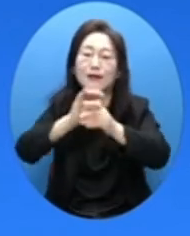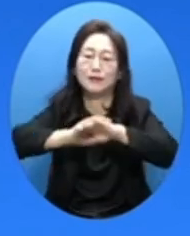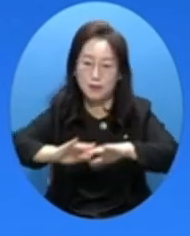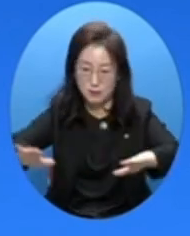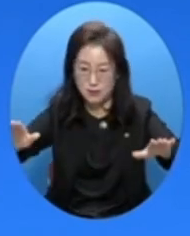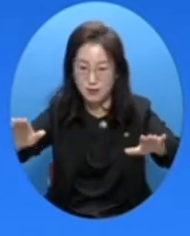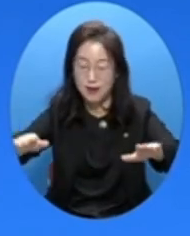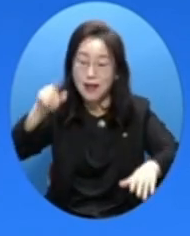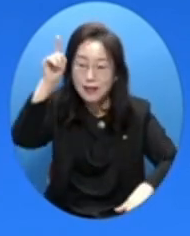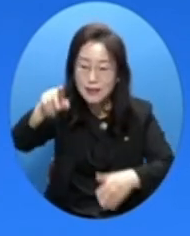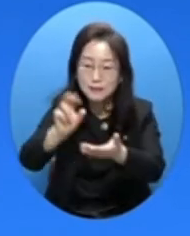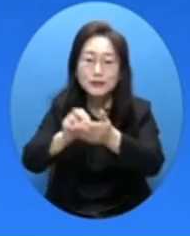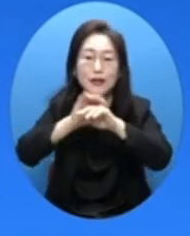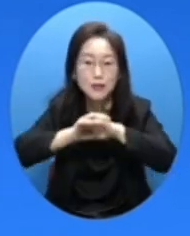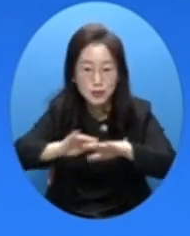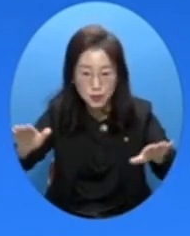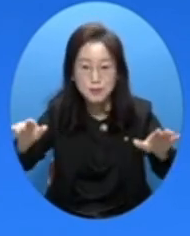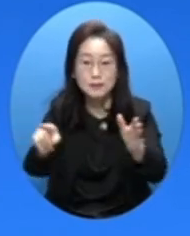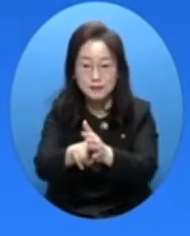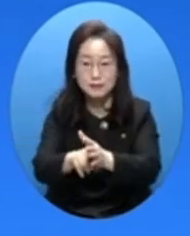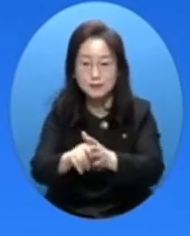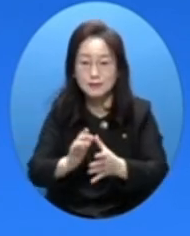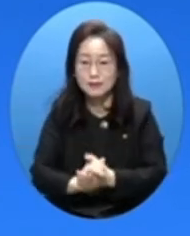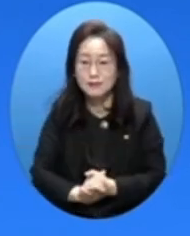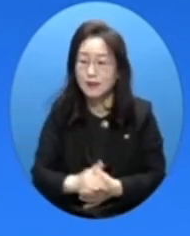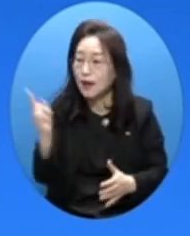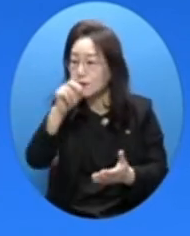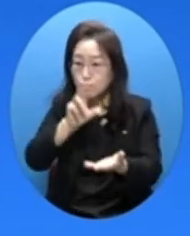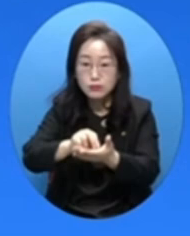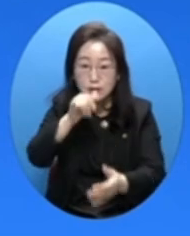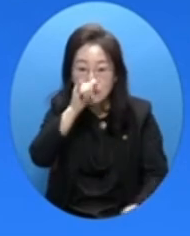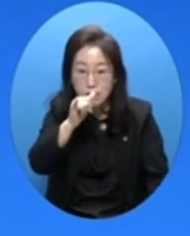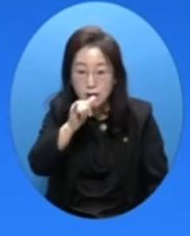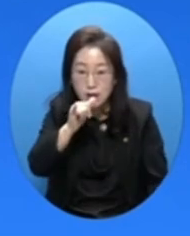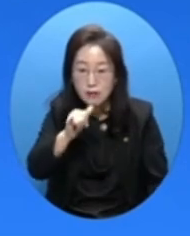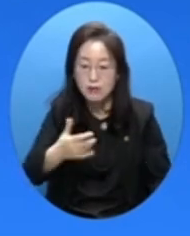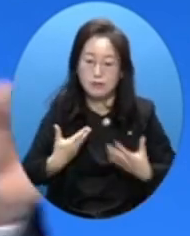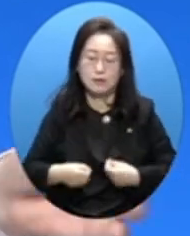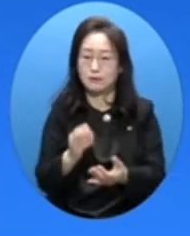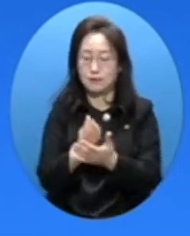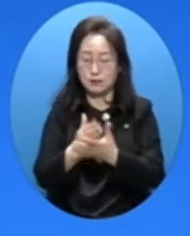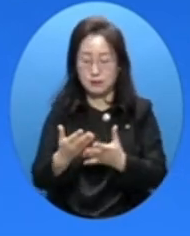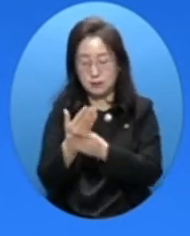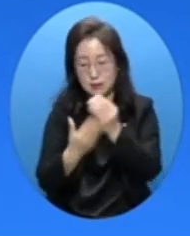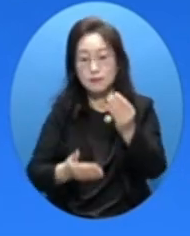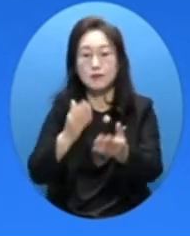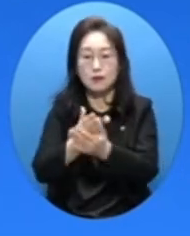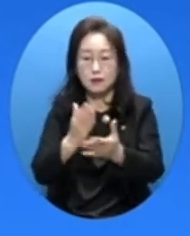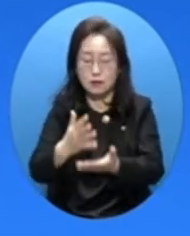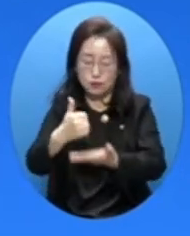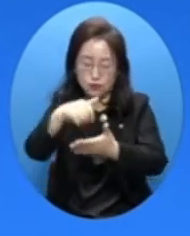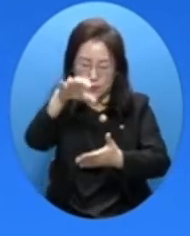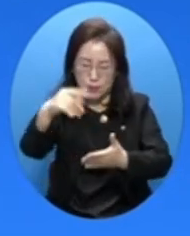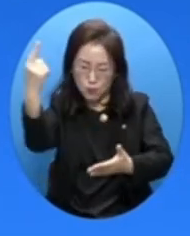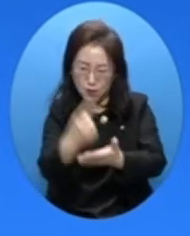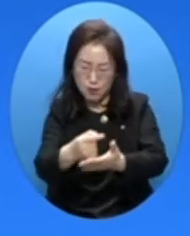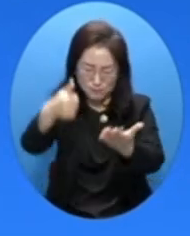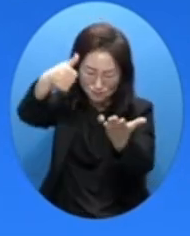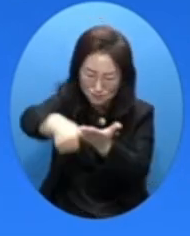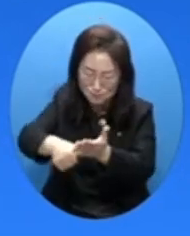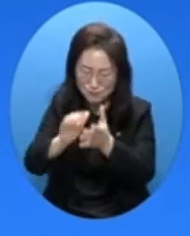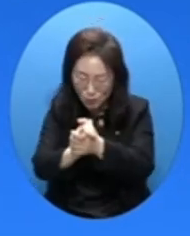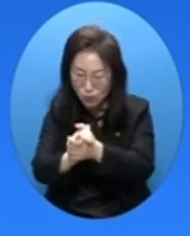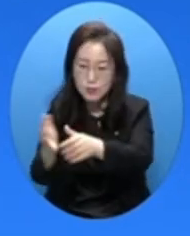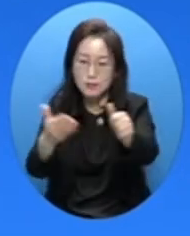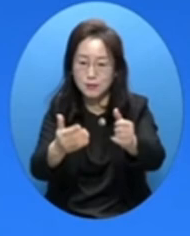주시고 내일의 문제도 해결해 주시는 것입니다. 어떤 문제가 있습니까? 절망하지 말고 낙심하지 말고 주 앞에 나 엎드리시기 바랍니다. 여러분의